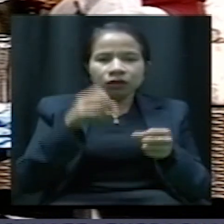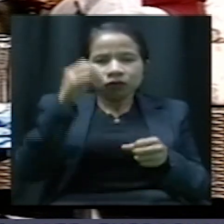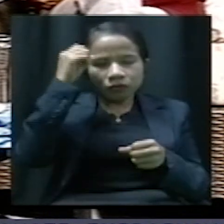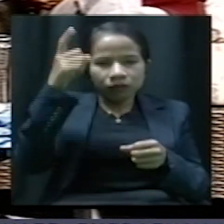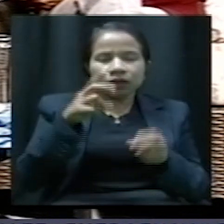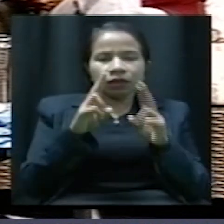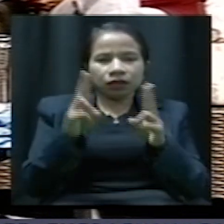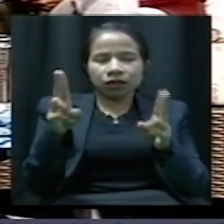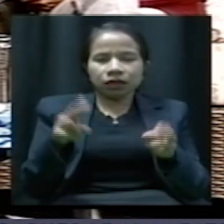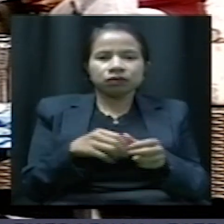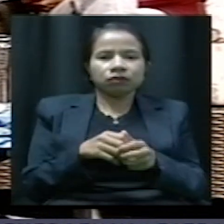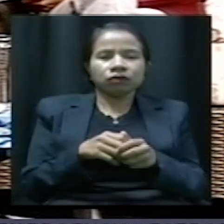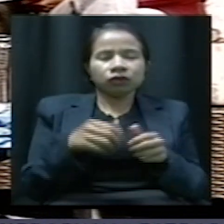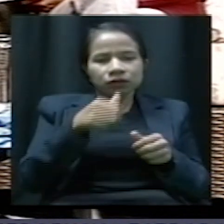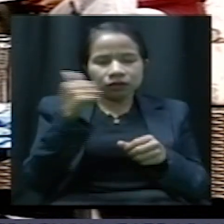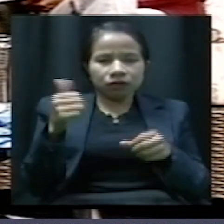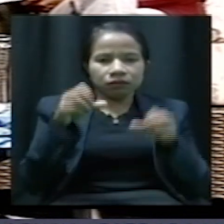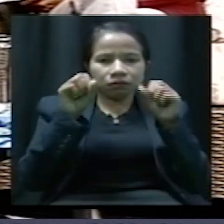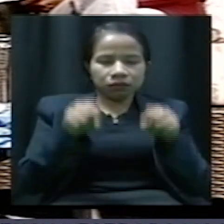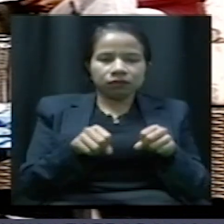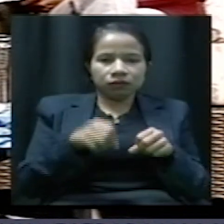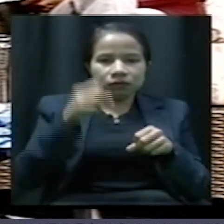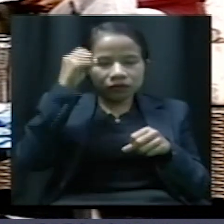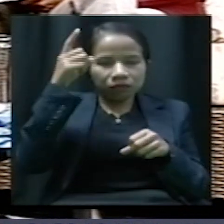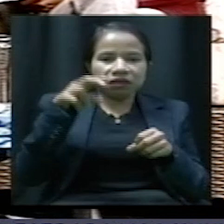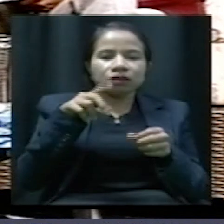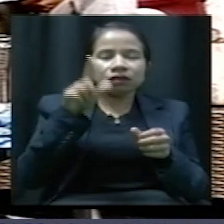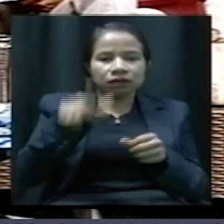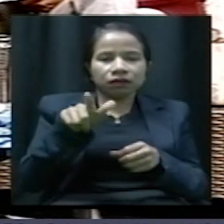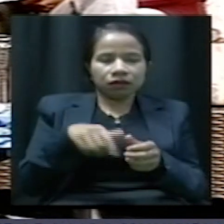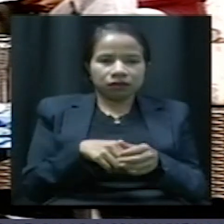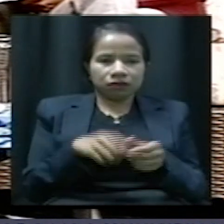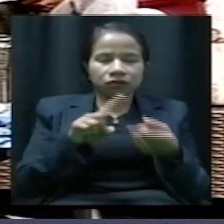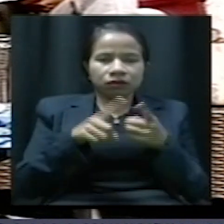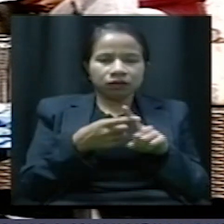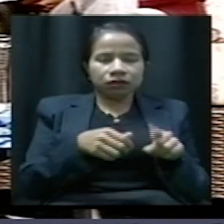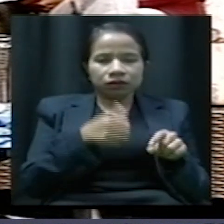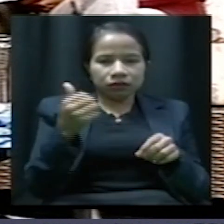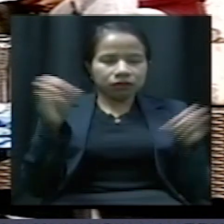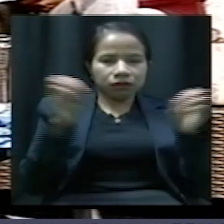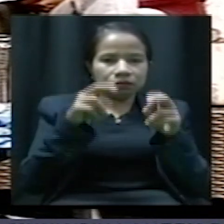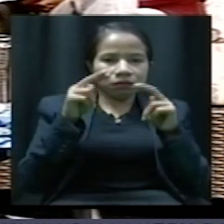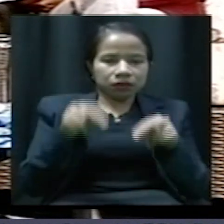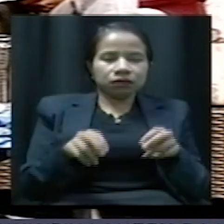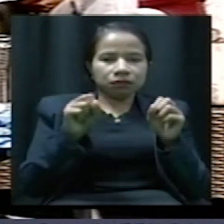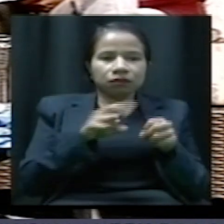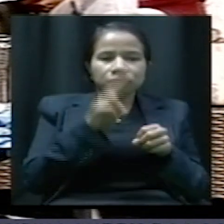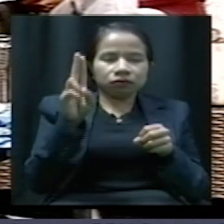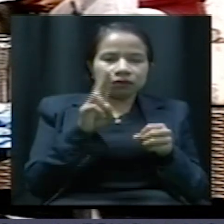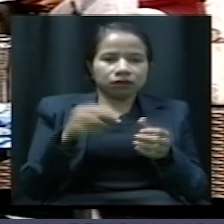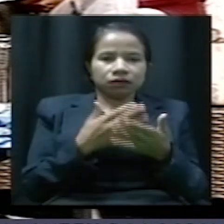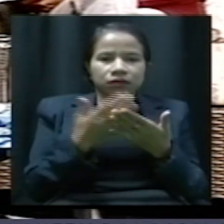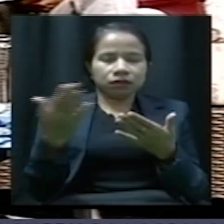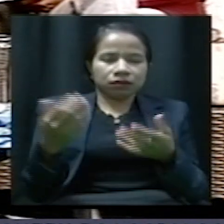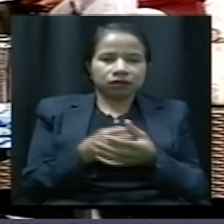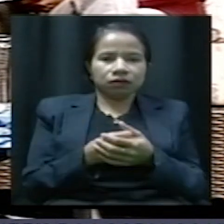tarde ida fila fali facilidade kolega balo la precisa usa tanon equipamento extra tu